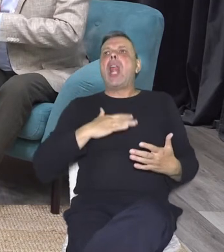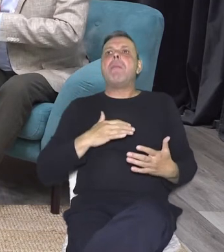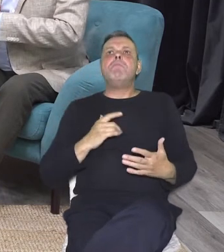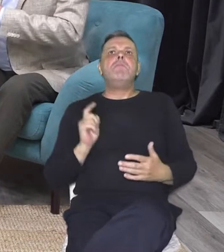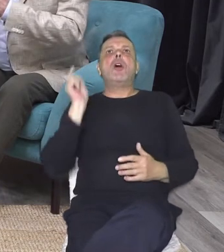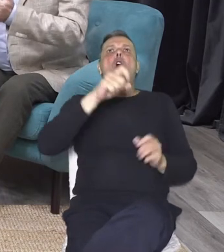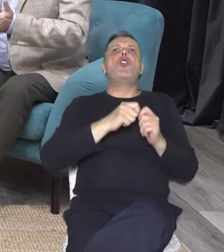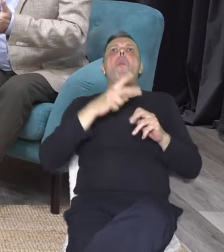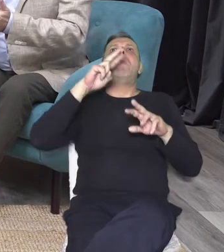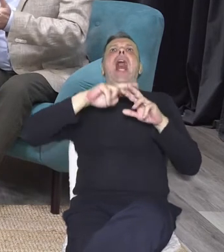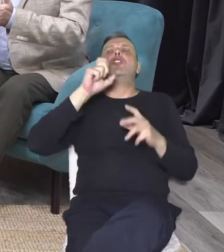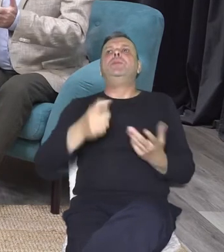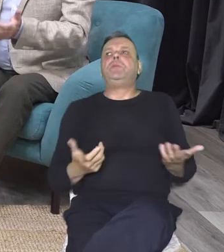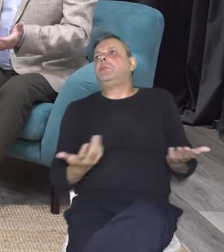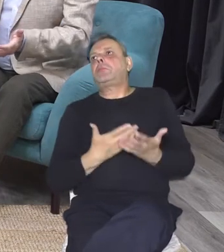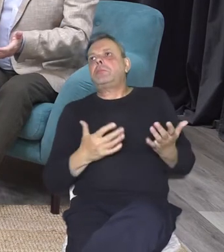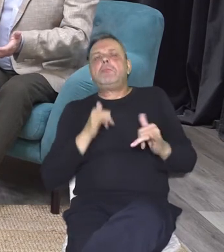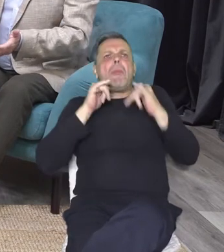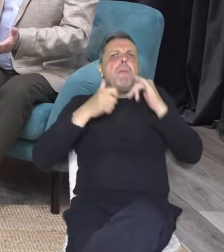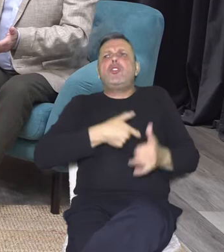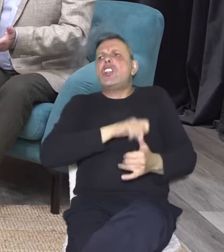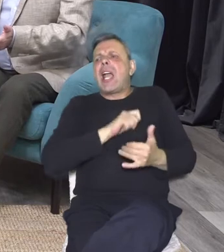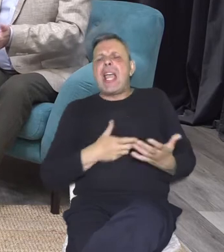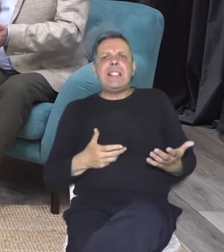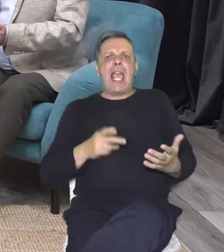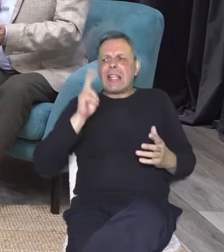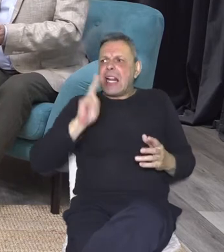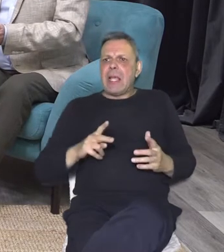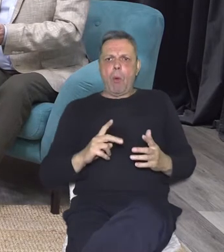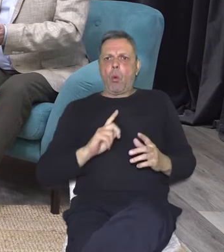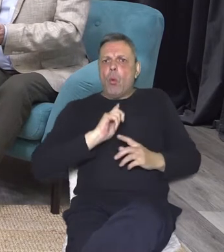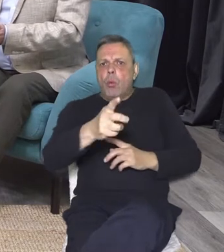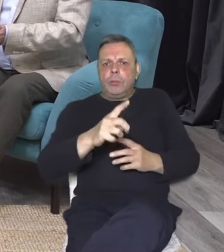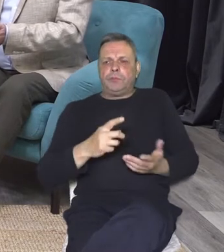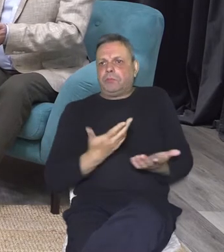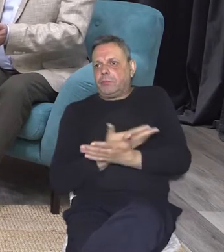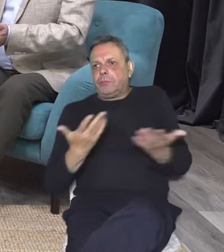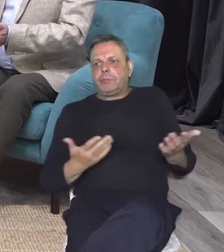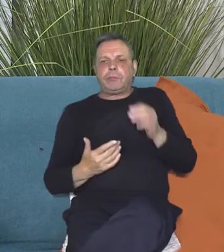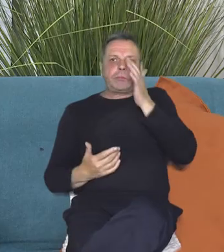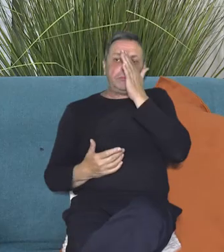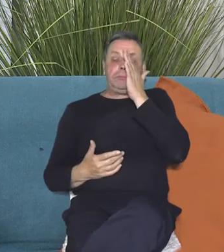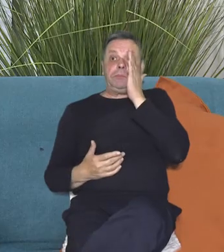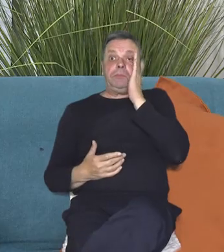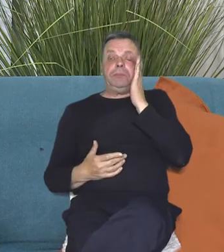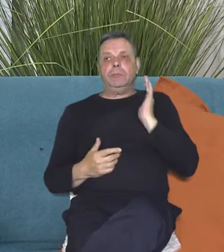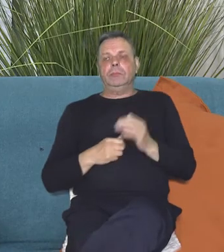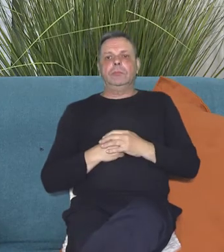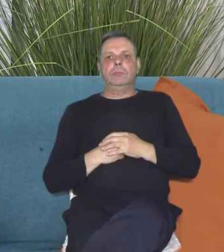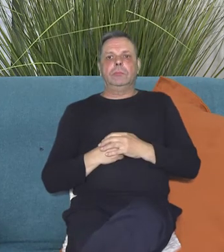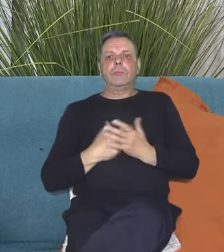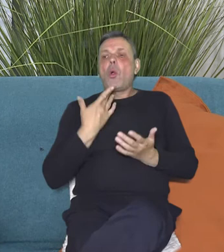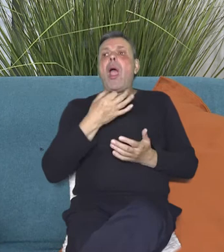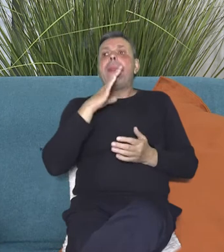ako želim doći u Bihać, nekoj putničkoj agenciji, mogu li se izravno obratiti Nacionalnom parku